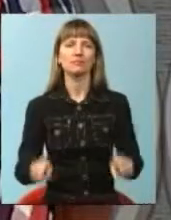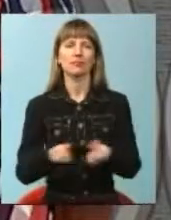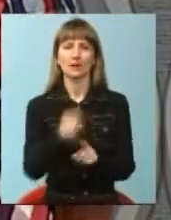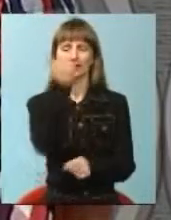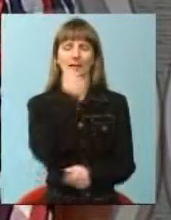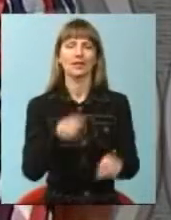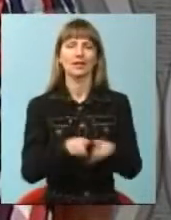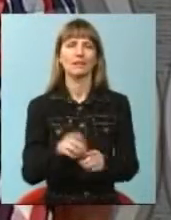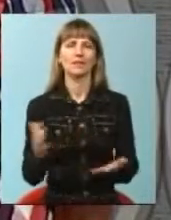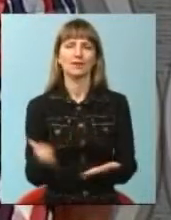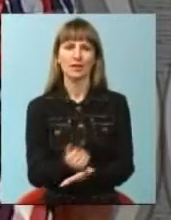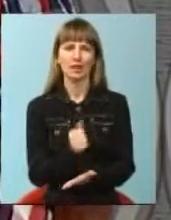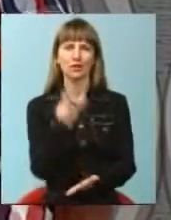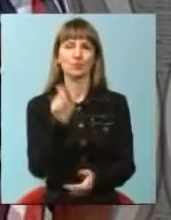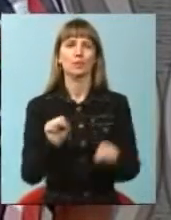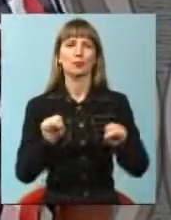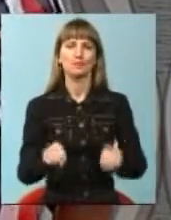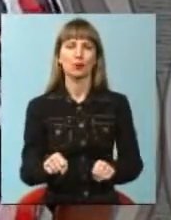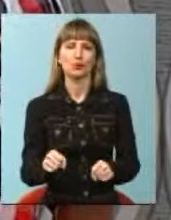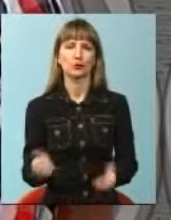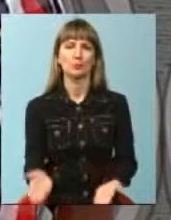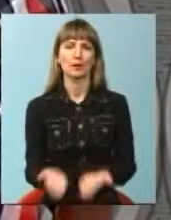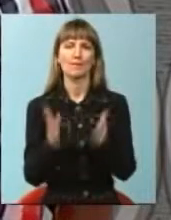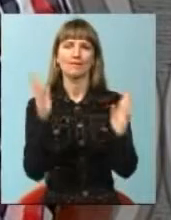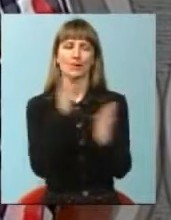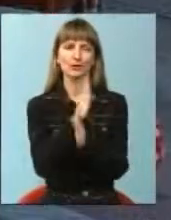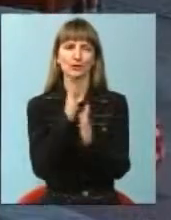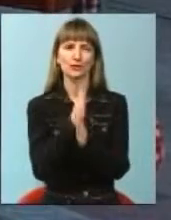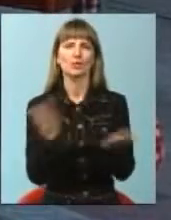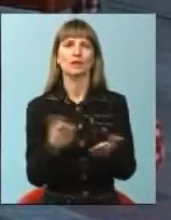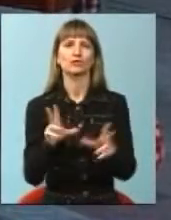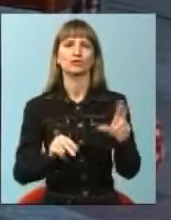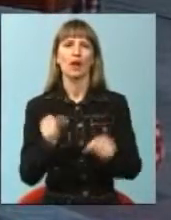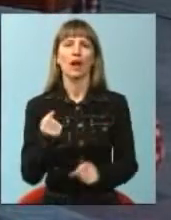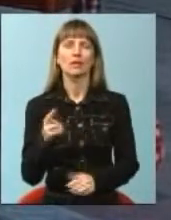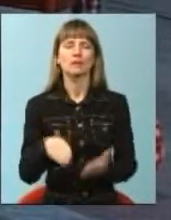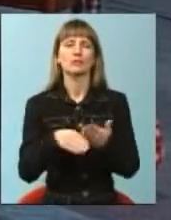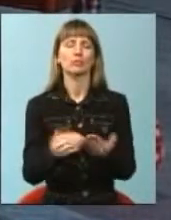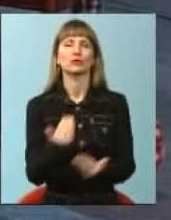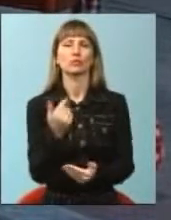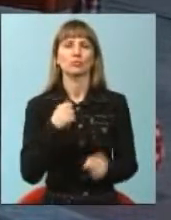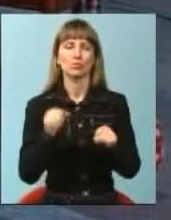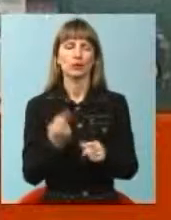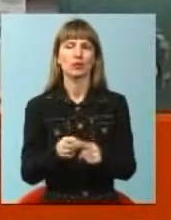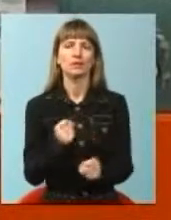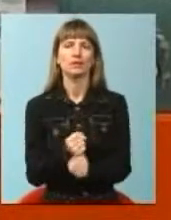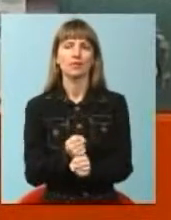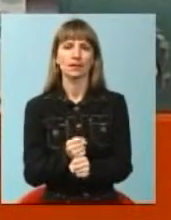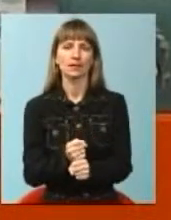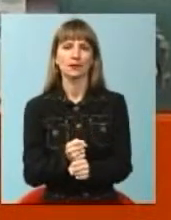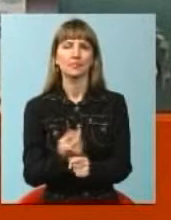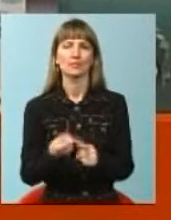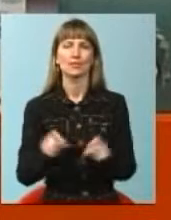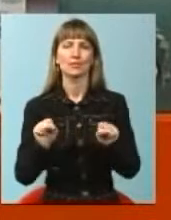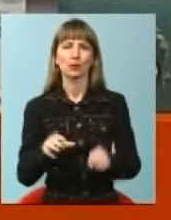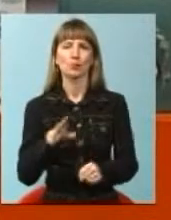також завдяки таким винаходам людина може навіть піднятися і у повітря. Як ти вважаєш, Аню, за допомогою чого ми можемо це зробити?